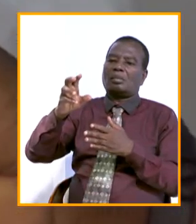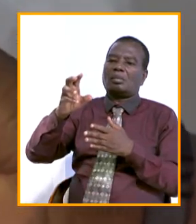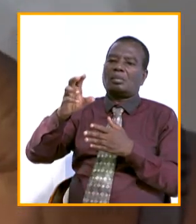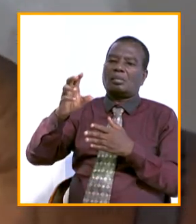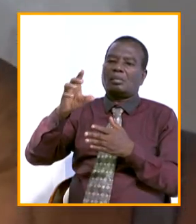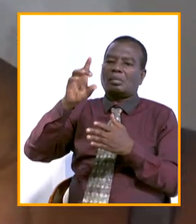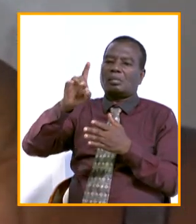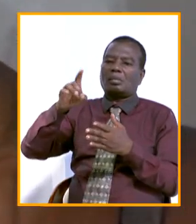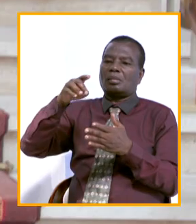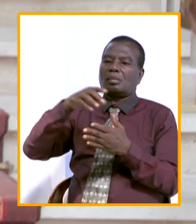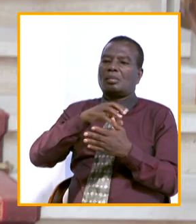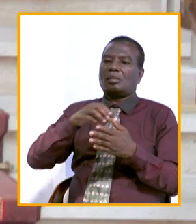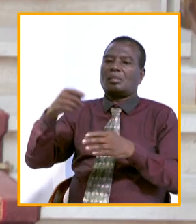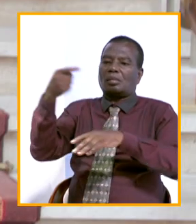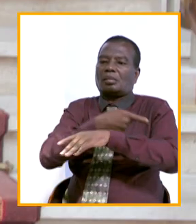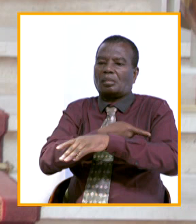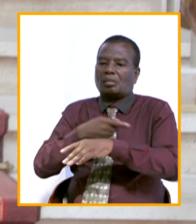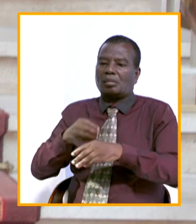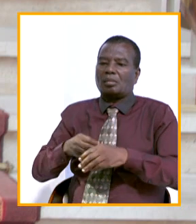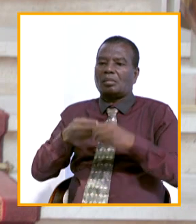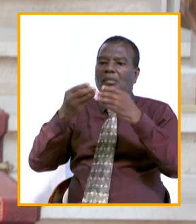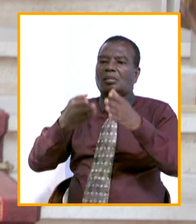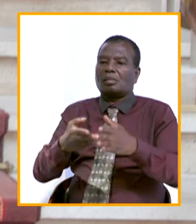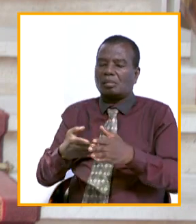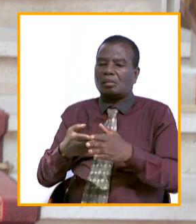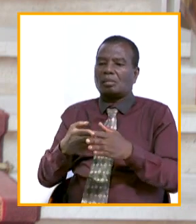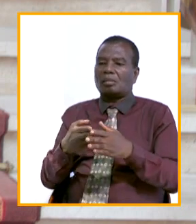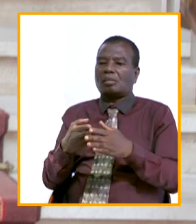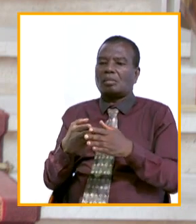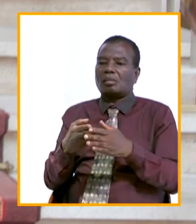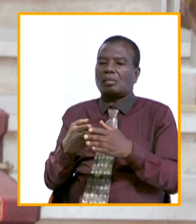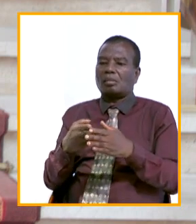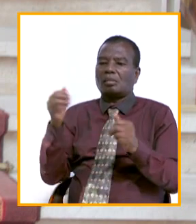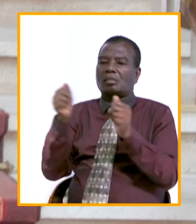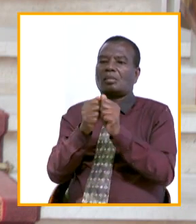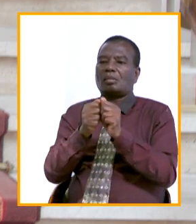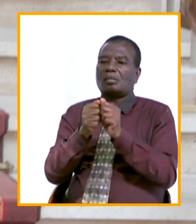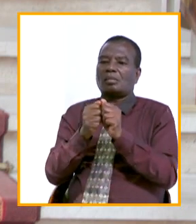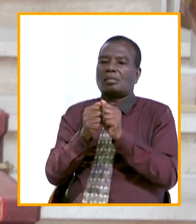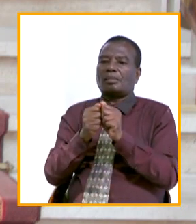vaccins ont été administrées à la date du 22 mars 2022, avec